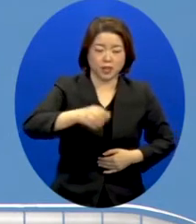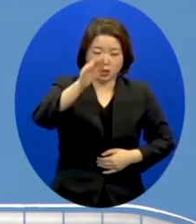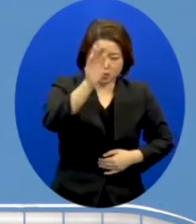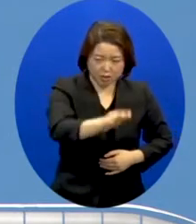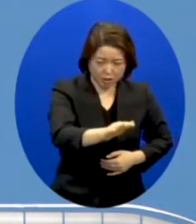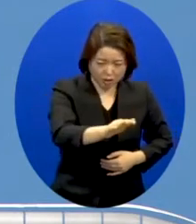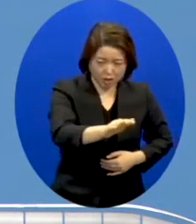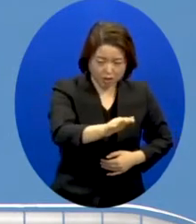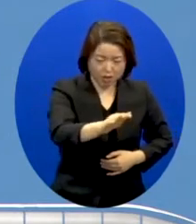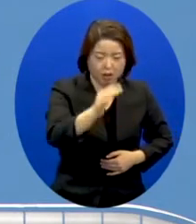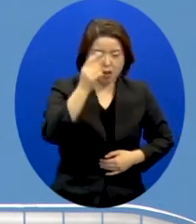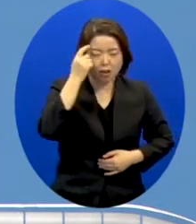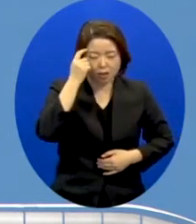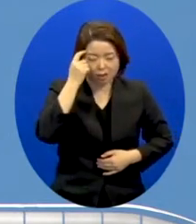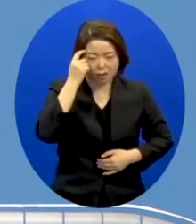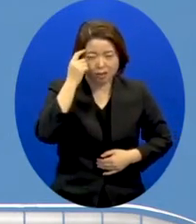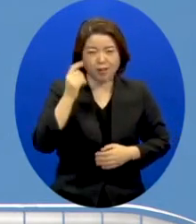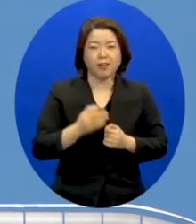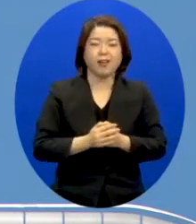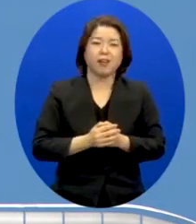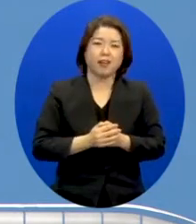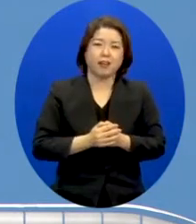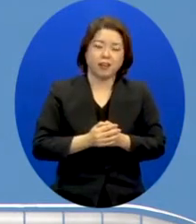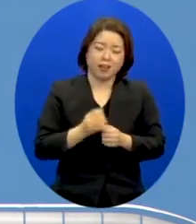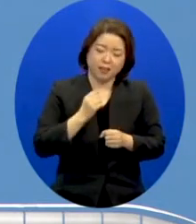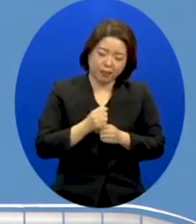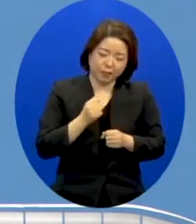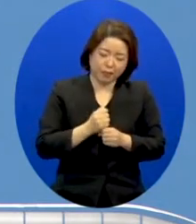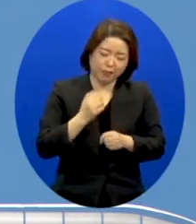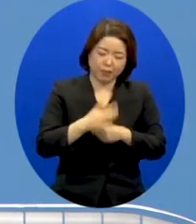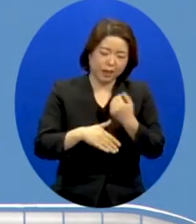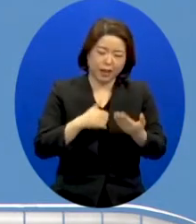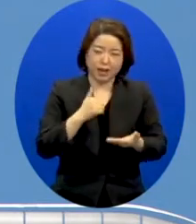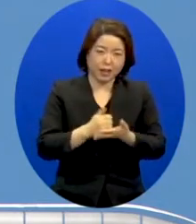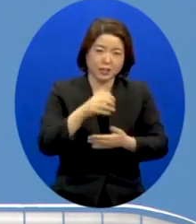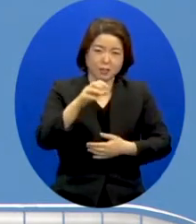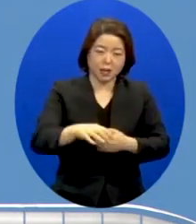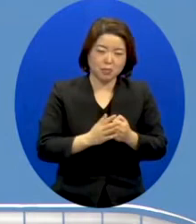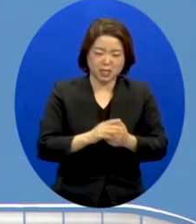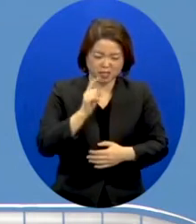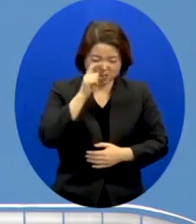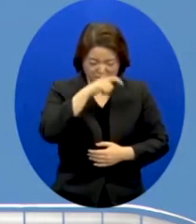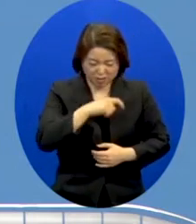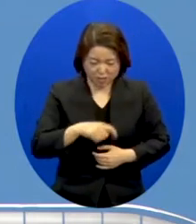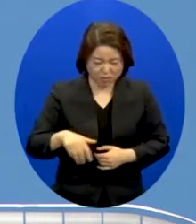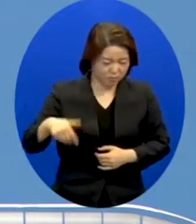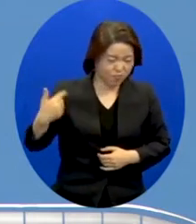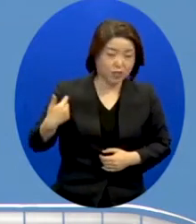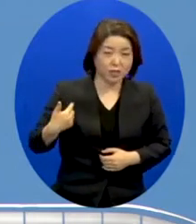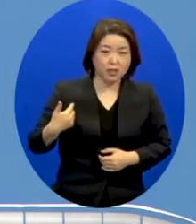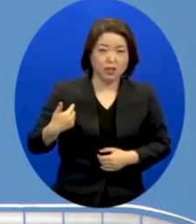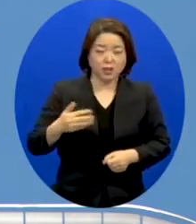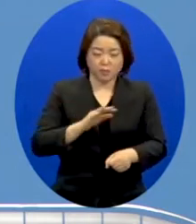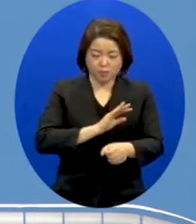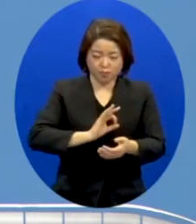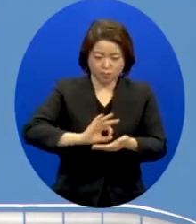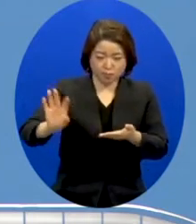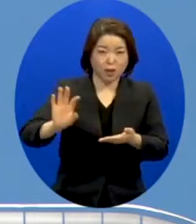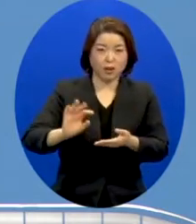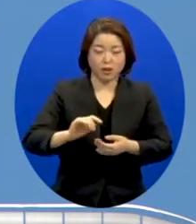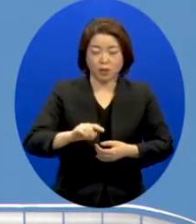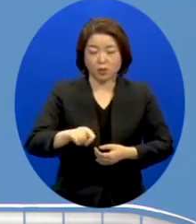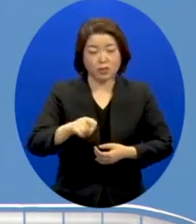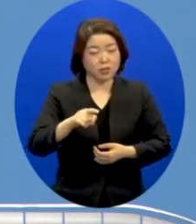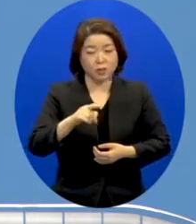올려 놓으려고 그러니까 차마 하나님 앞에 더러워서 못 해 먹겠다 고 말을 못하게 뜻 해석